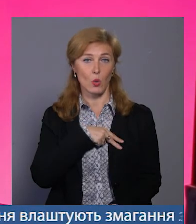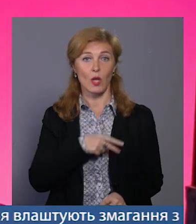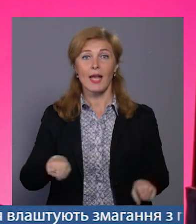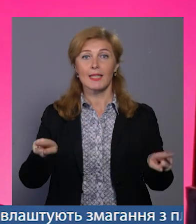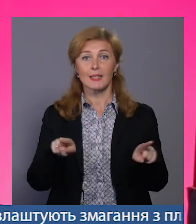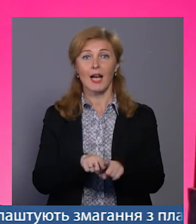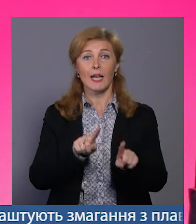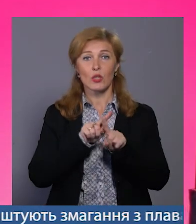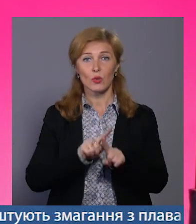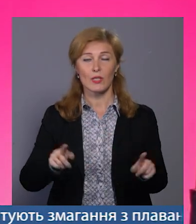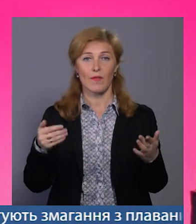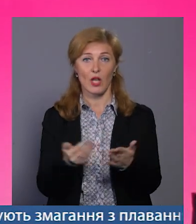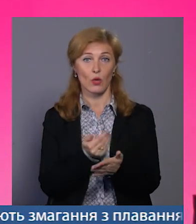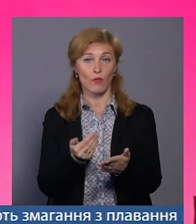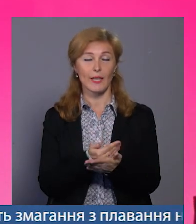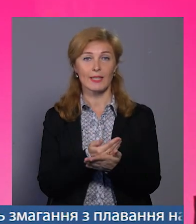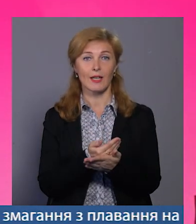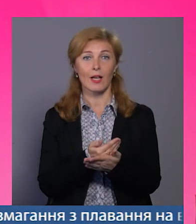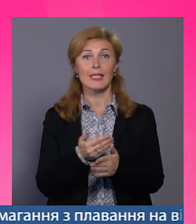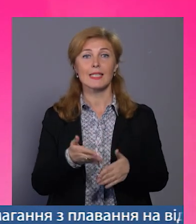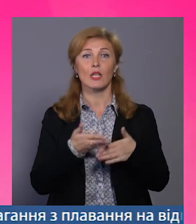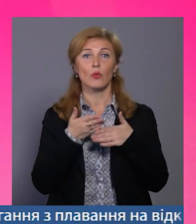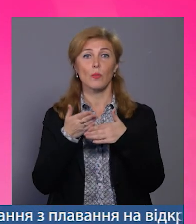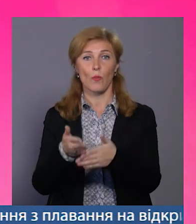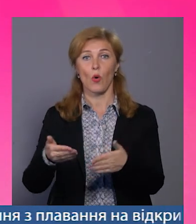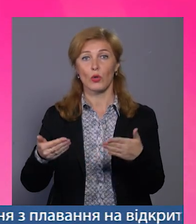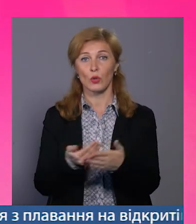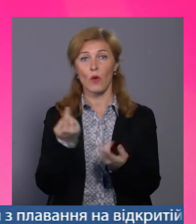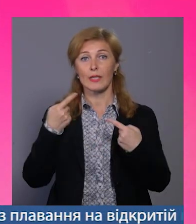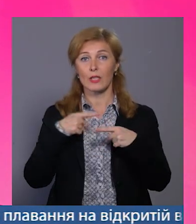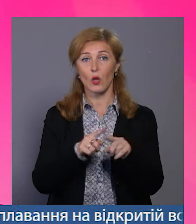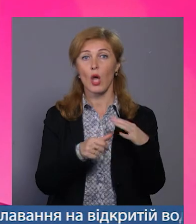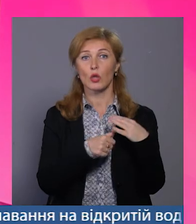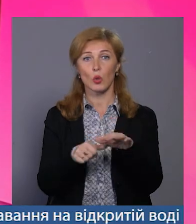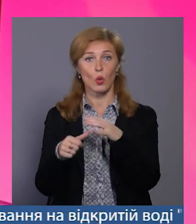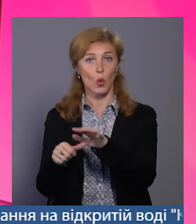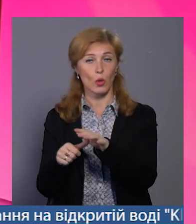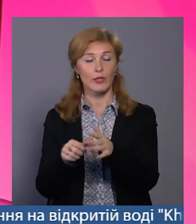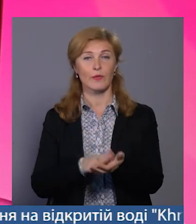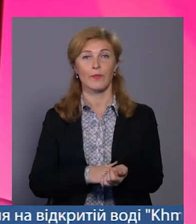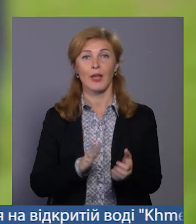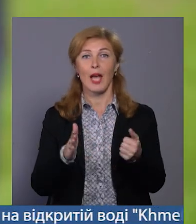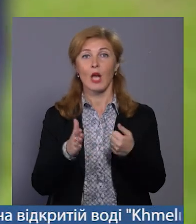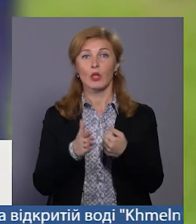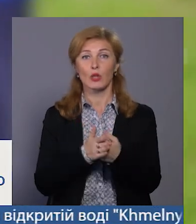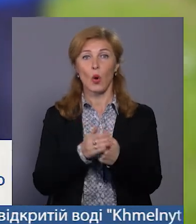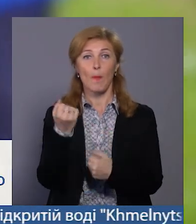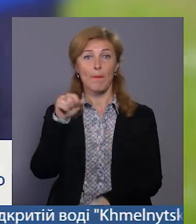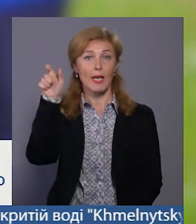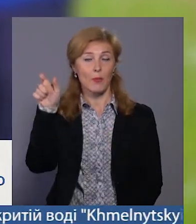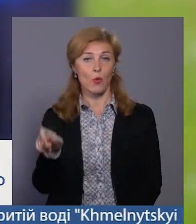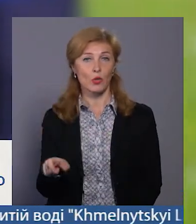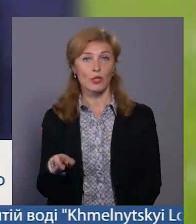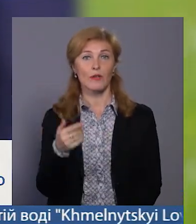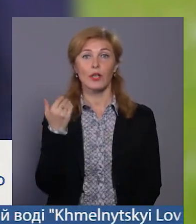ексклюзивна новинка, адже за допомогою новітніх технологій дронів підлітали до переможців,